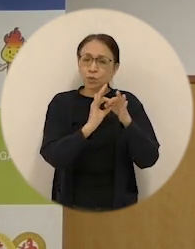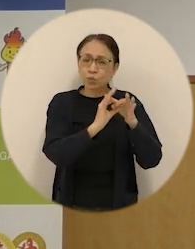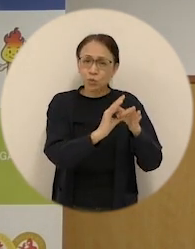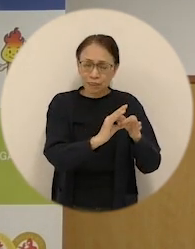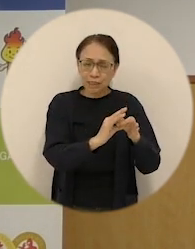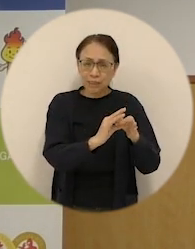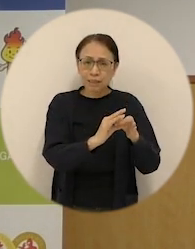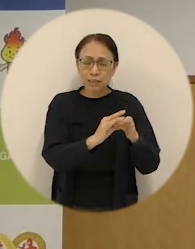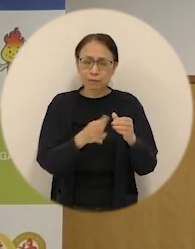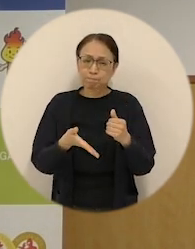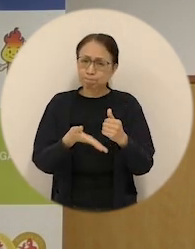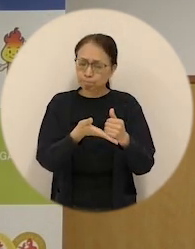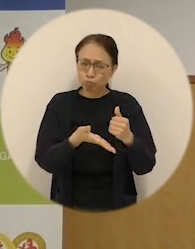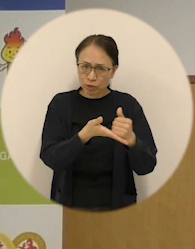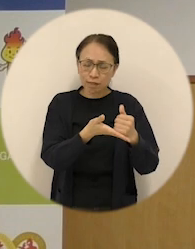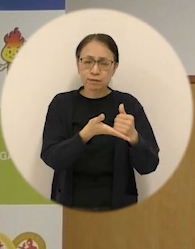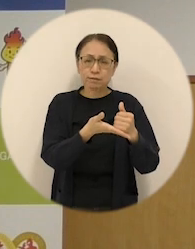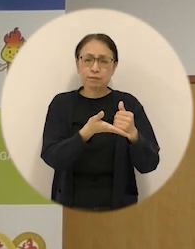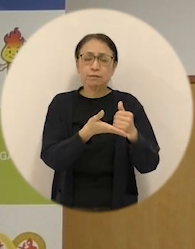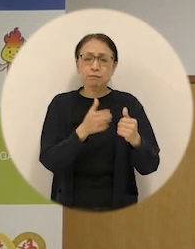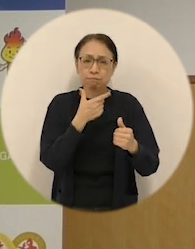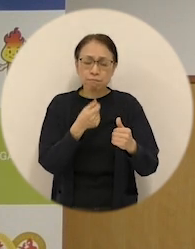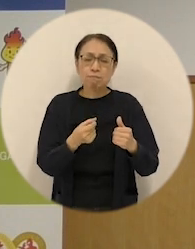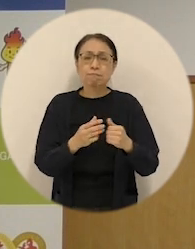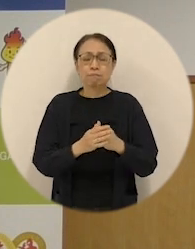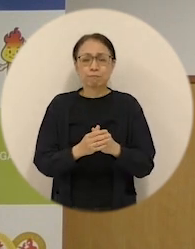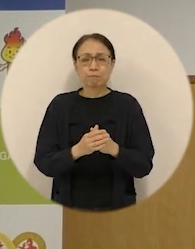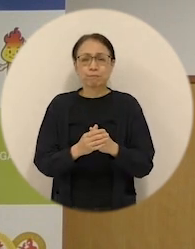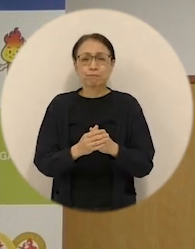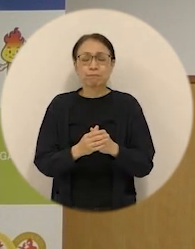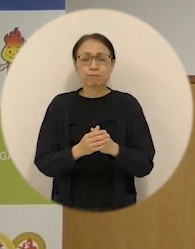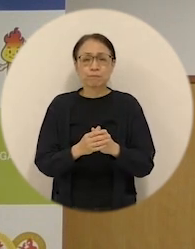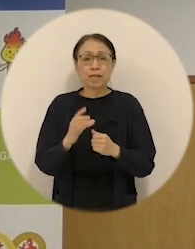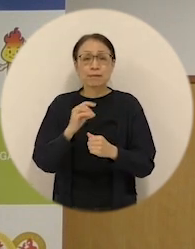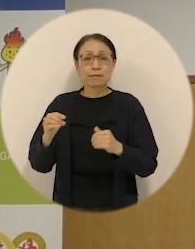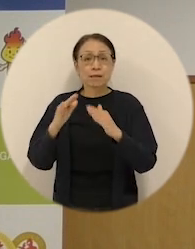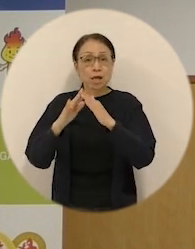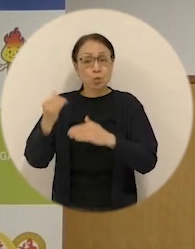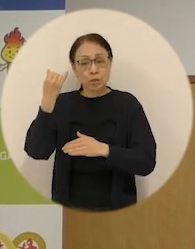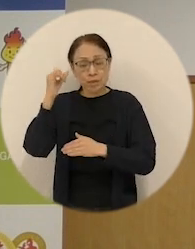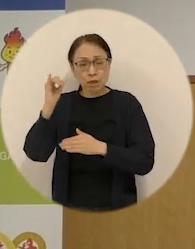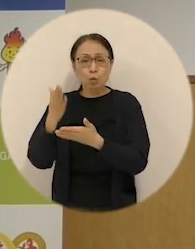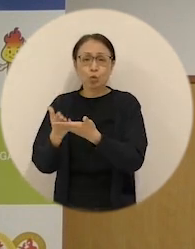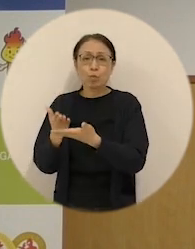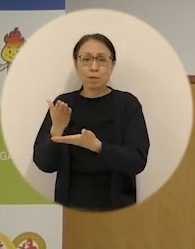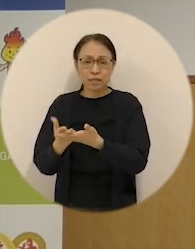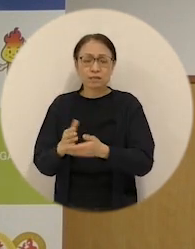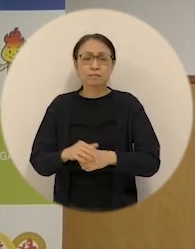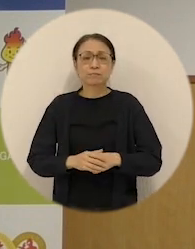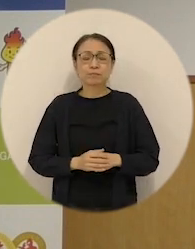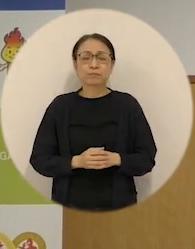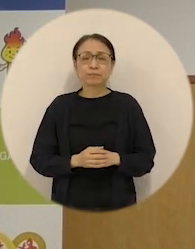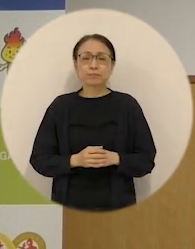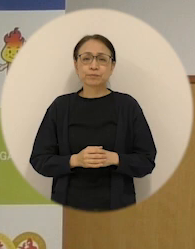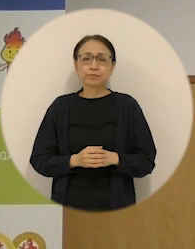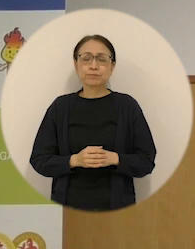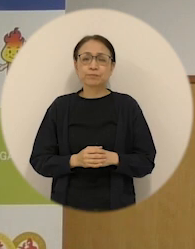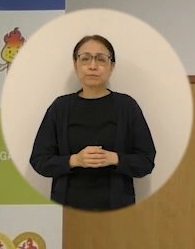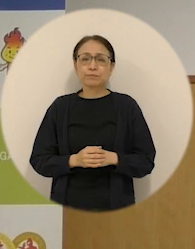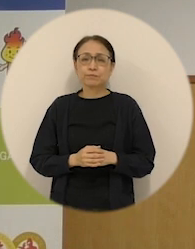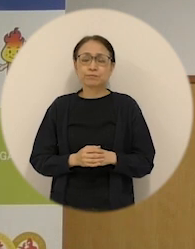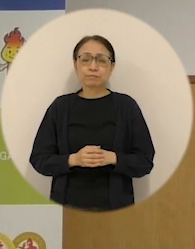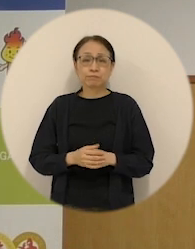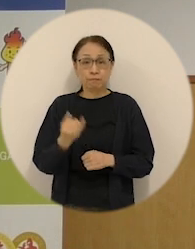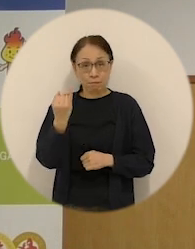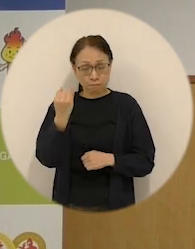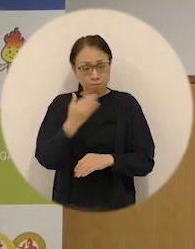補者として法務大臣に推薦することについて議会の意見を求めるものであります。兵藤さ